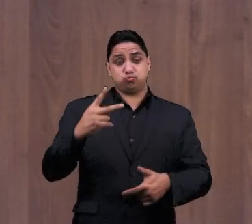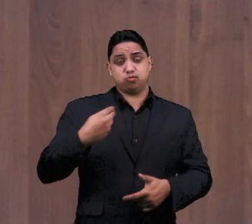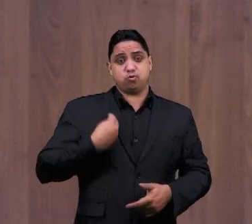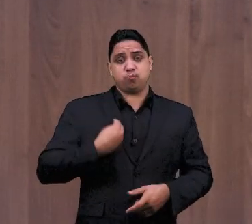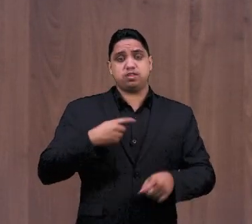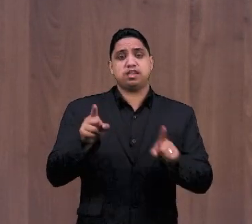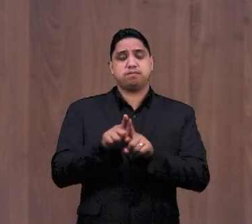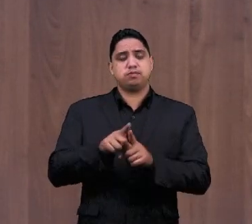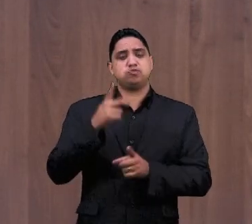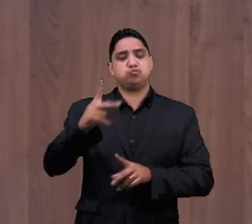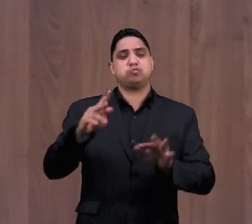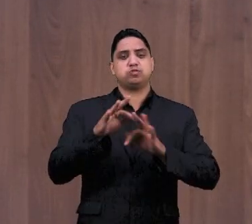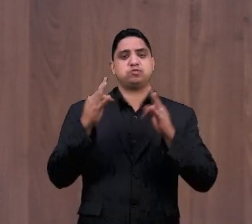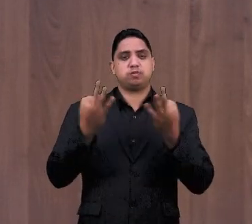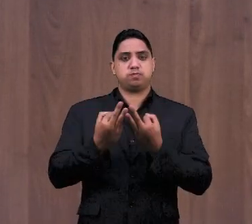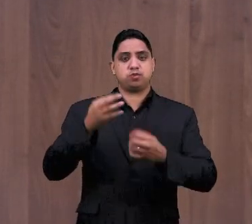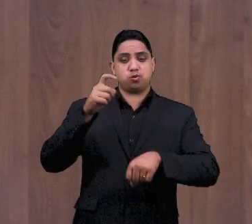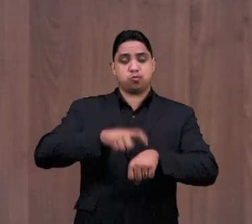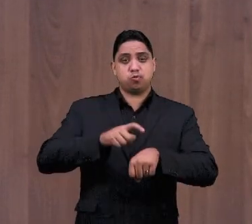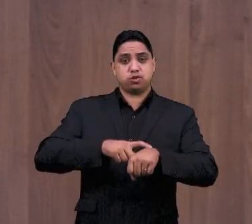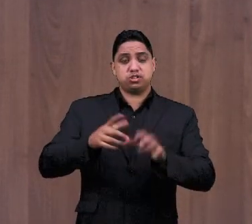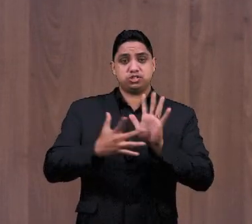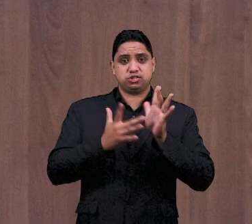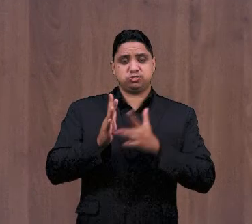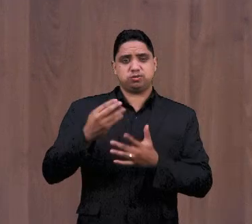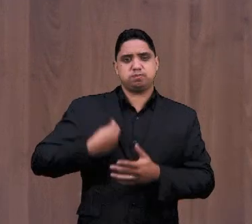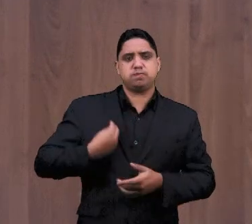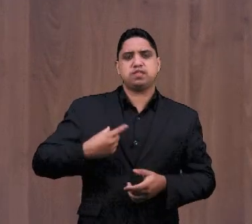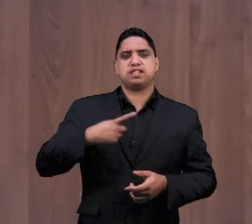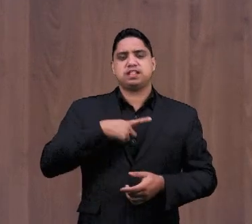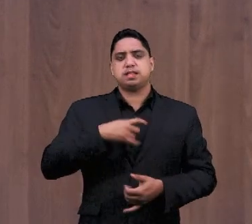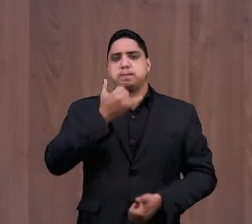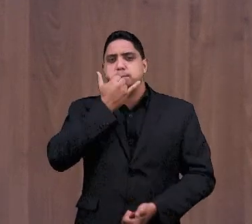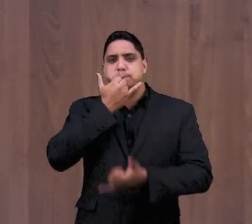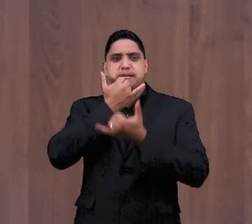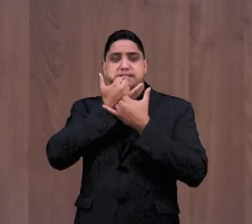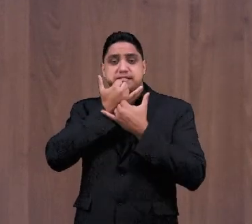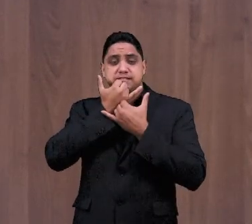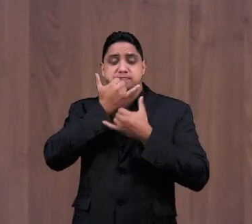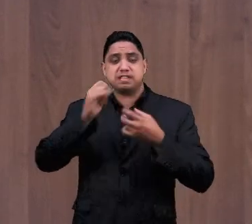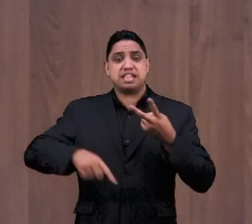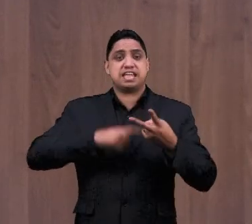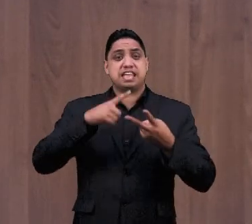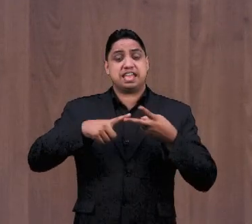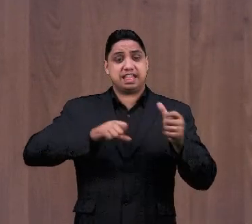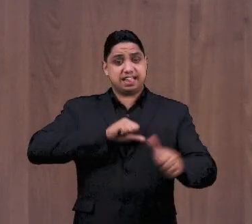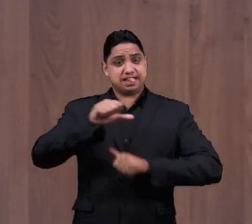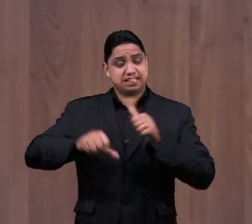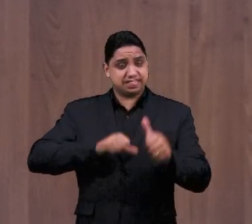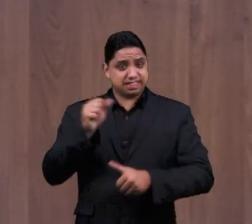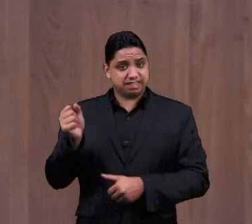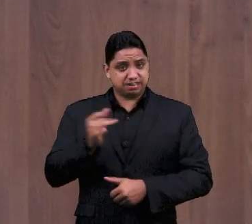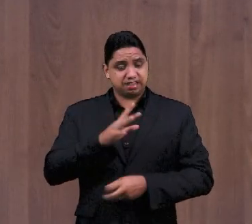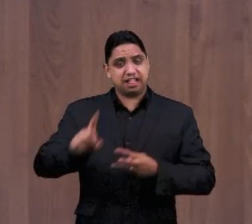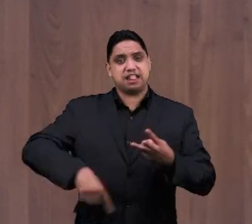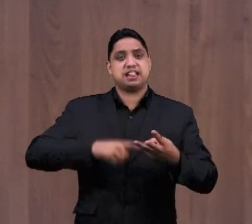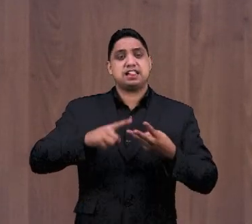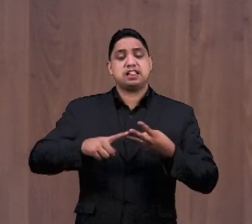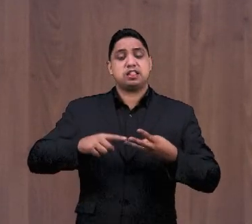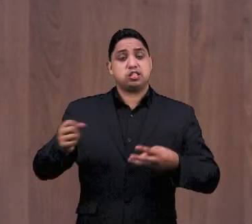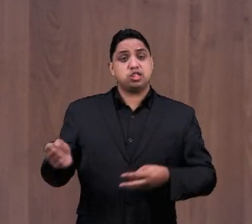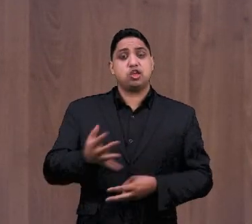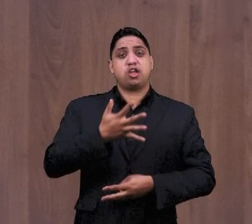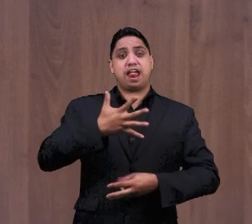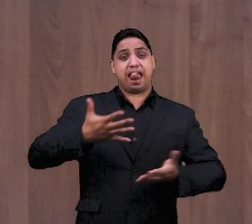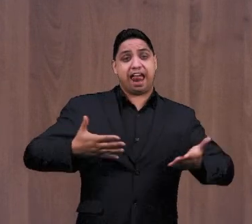votre famille. Où Jésus est présent, il y a le pardon, il y a la restauration, il y a le renouvellement,